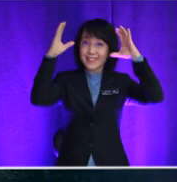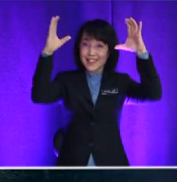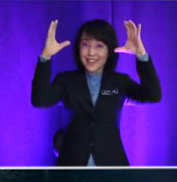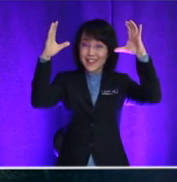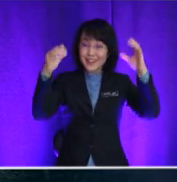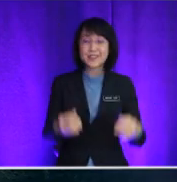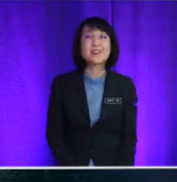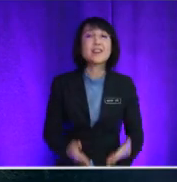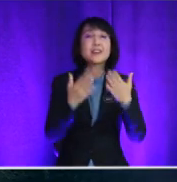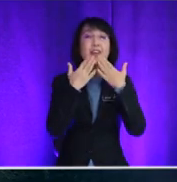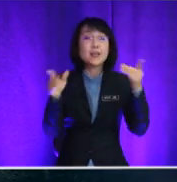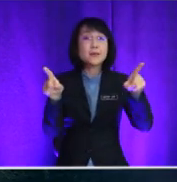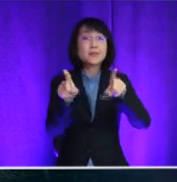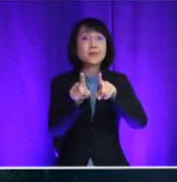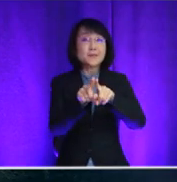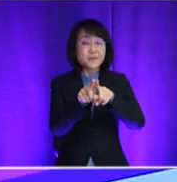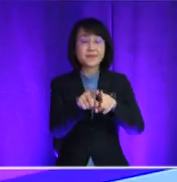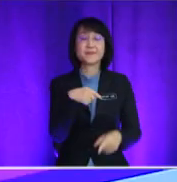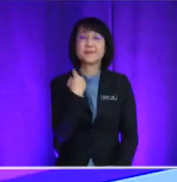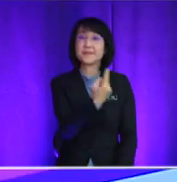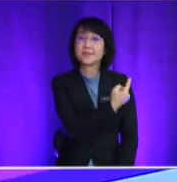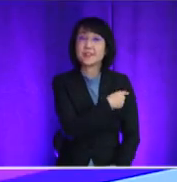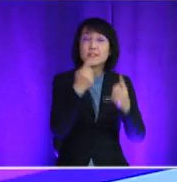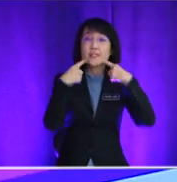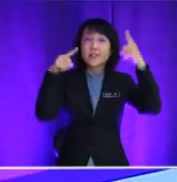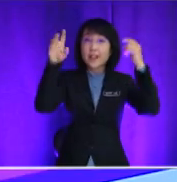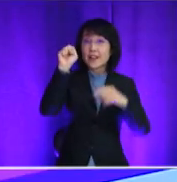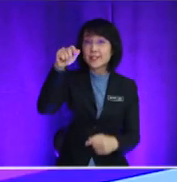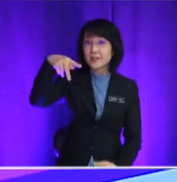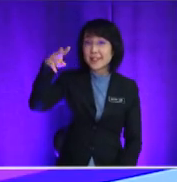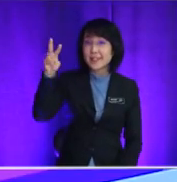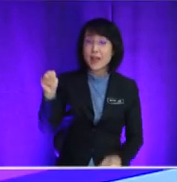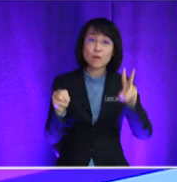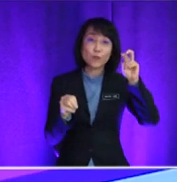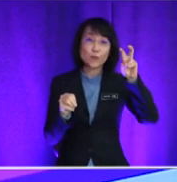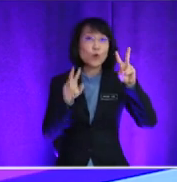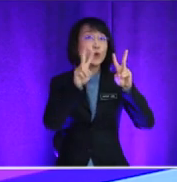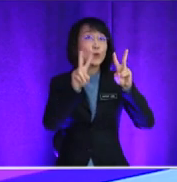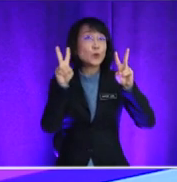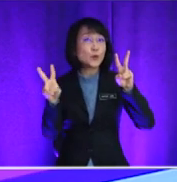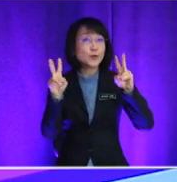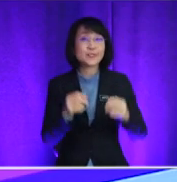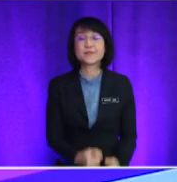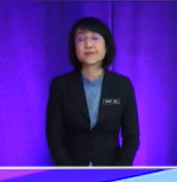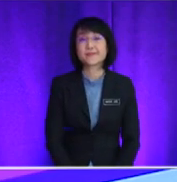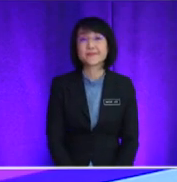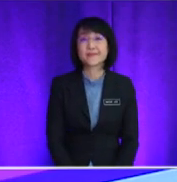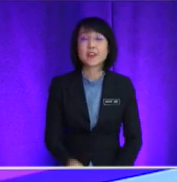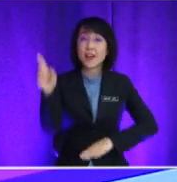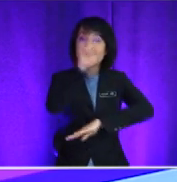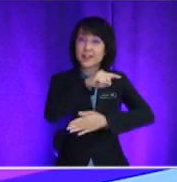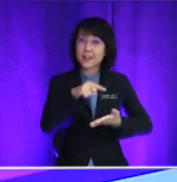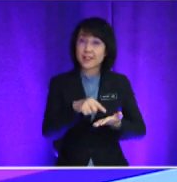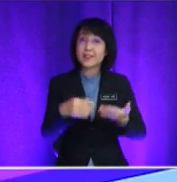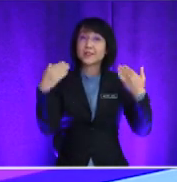bersama-sama dengan kami di sukses SPM hari ini jadi Cikgu kita hari ini bukan saja berdua kita juga